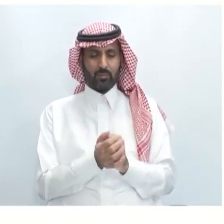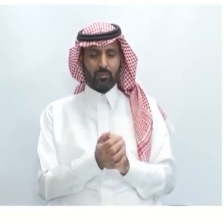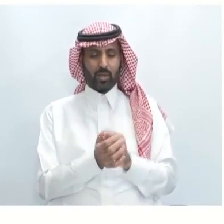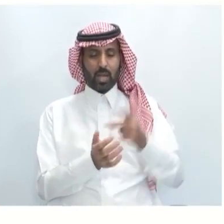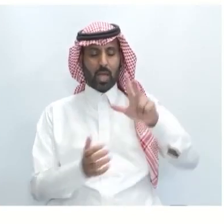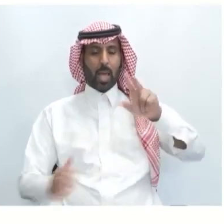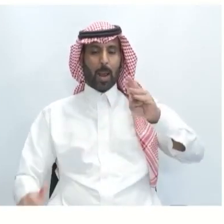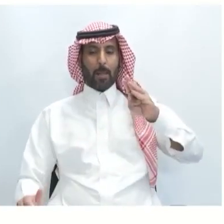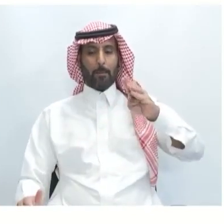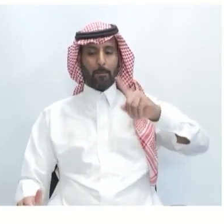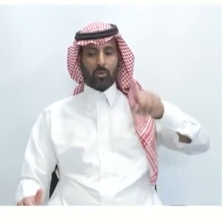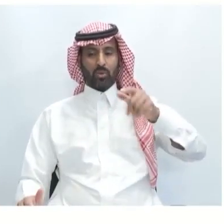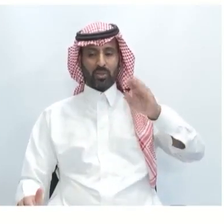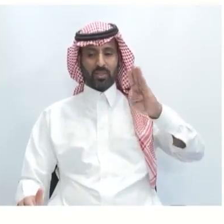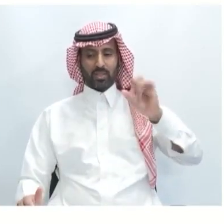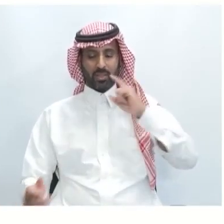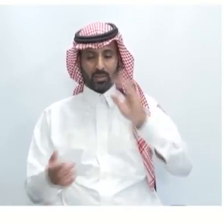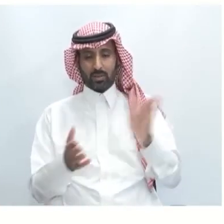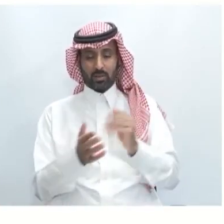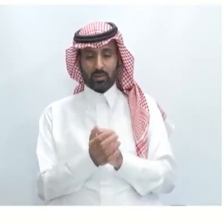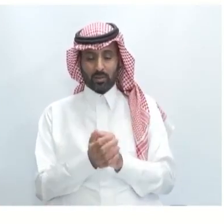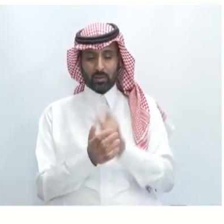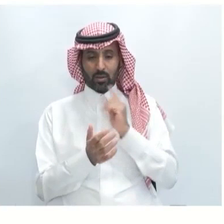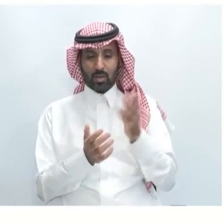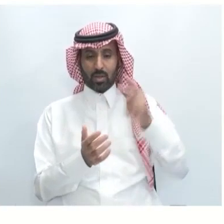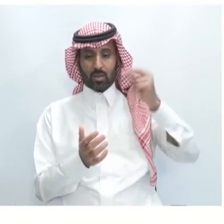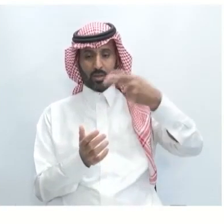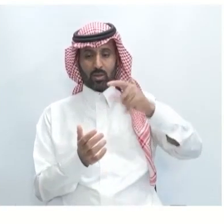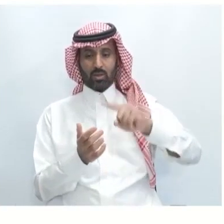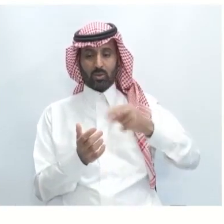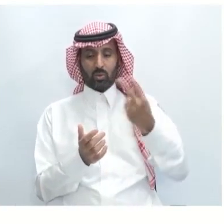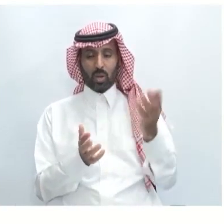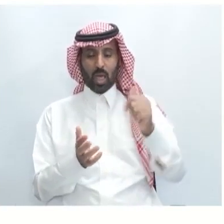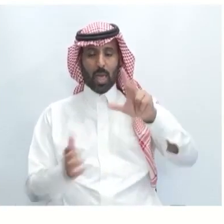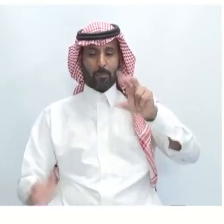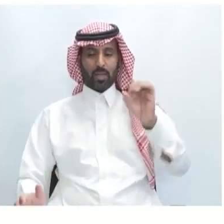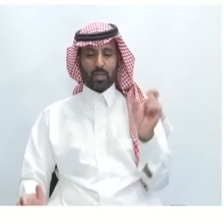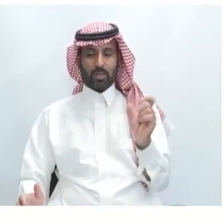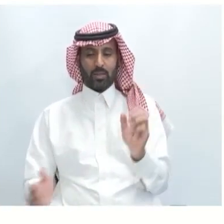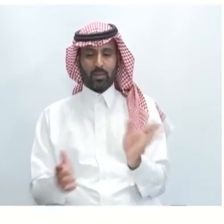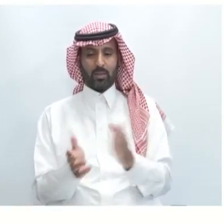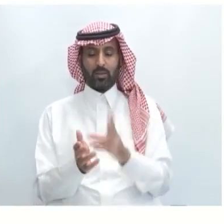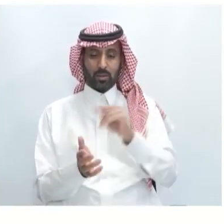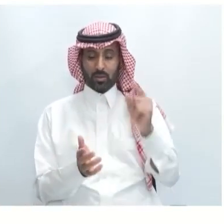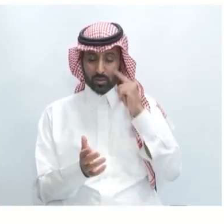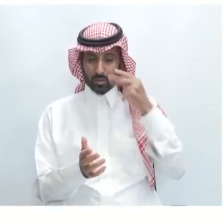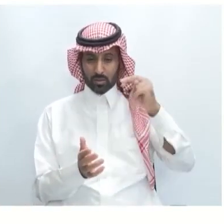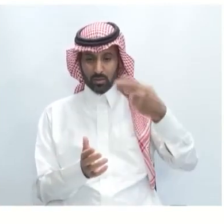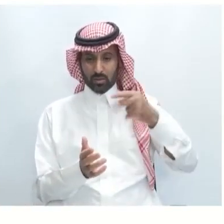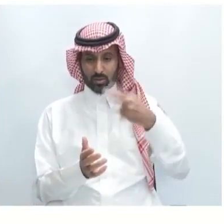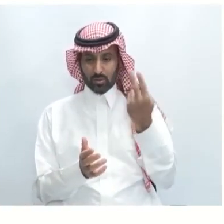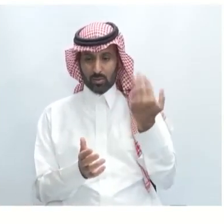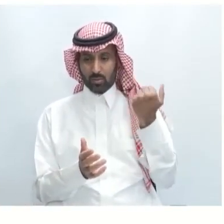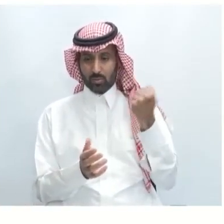الكربوكسيل بالنسبه للجلوتامين هو قاعدي لوجود مجموعه الامين وهنا يشبه المركب السيرين الذي